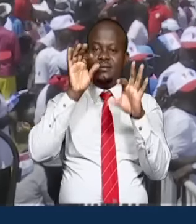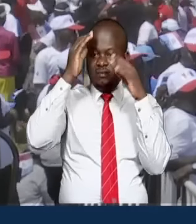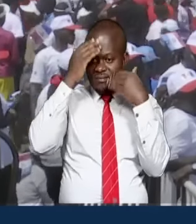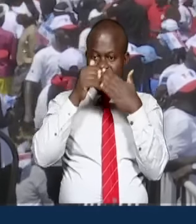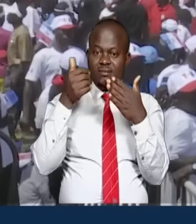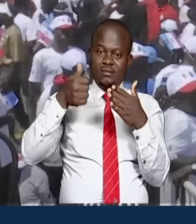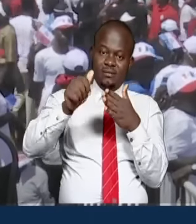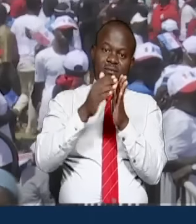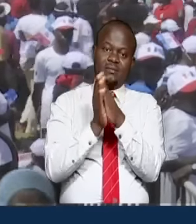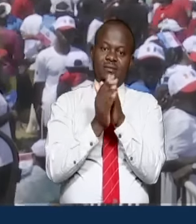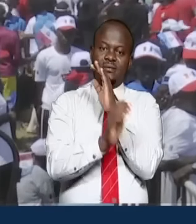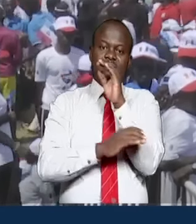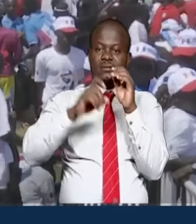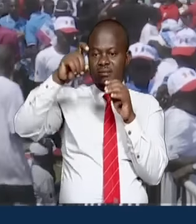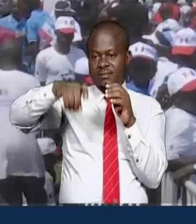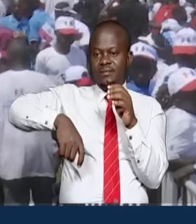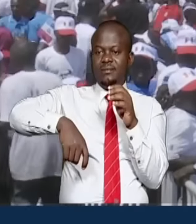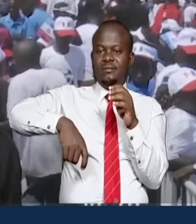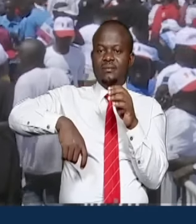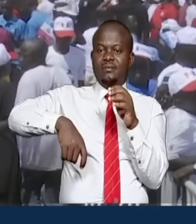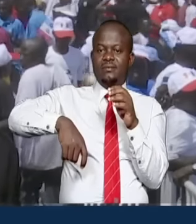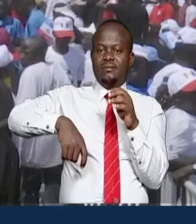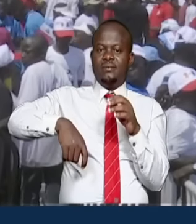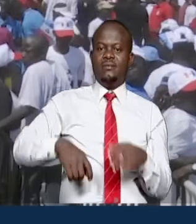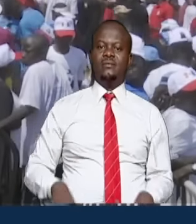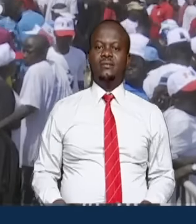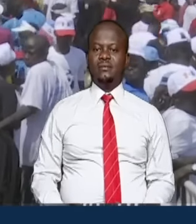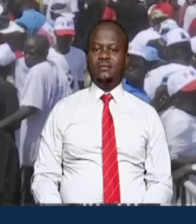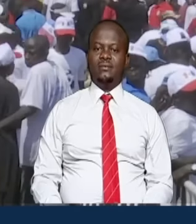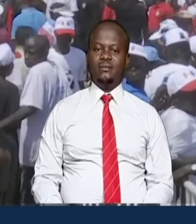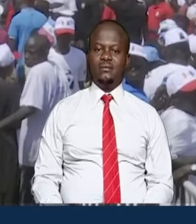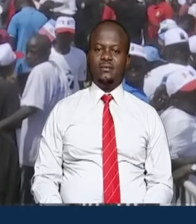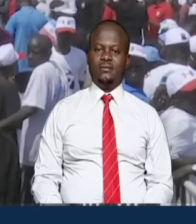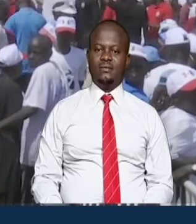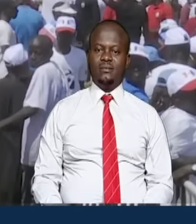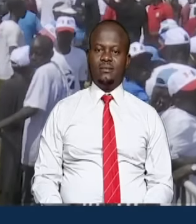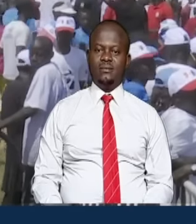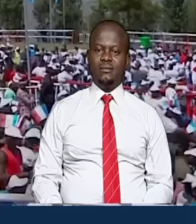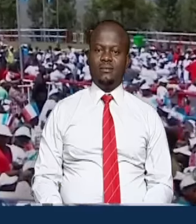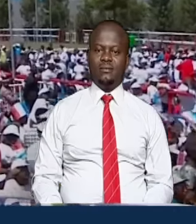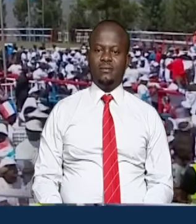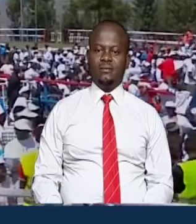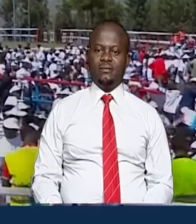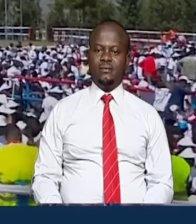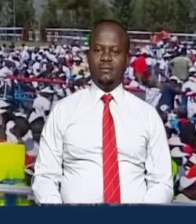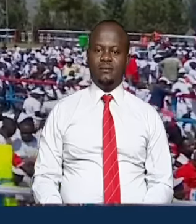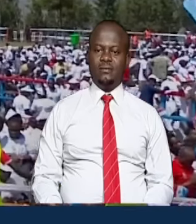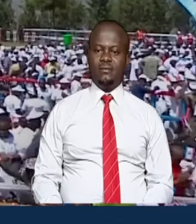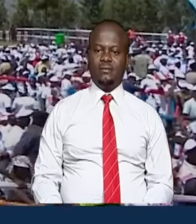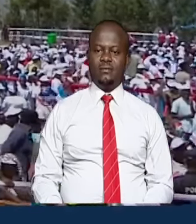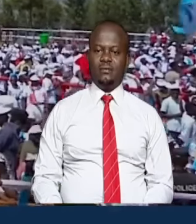niyo amateka igihugu kigomba kwandika. Jean Claude Mutuyezu, Televiziyo Rwanda mu mujyi wa Kigali.